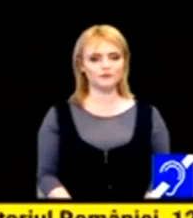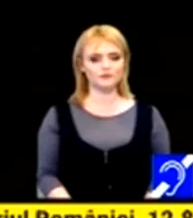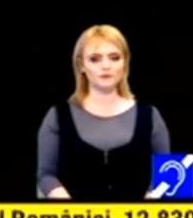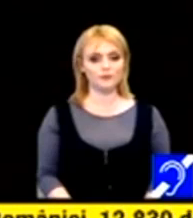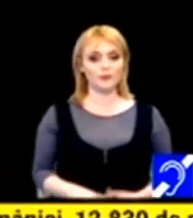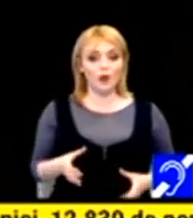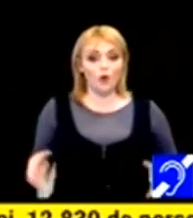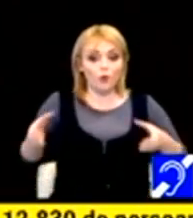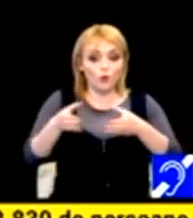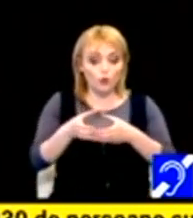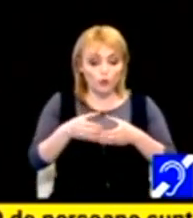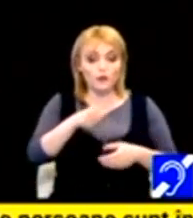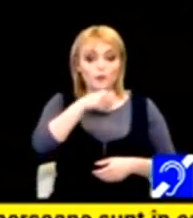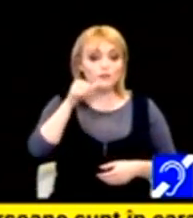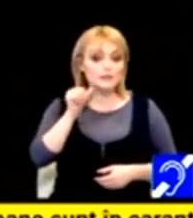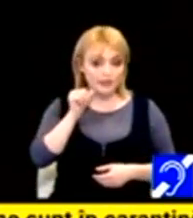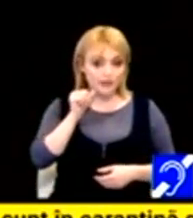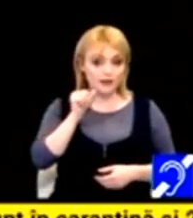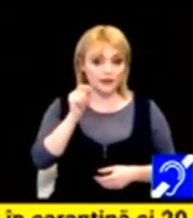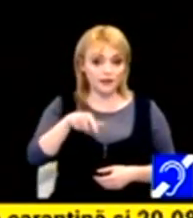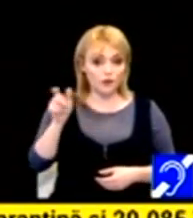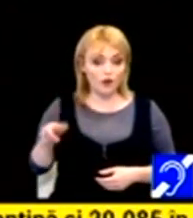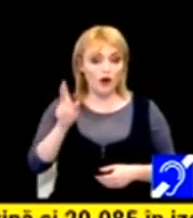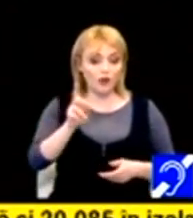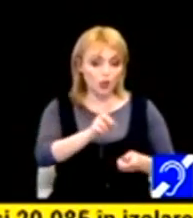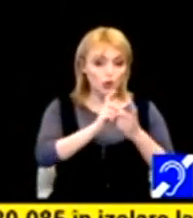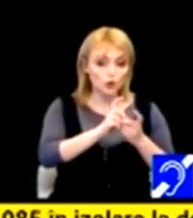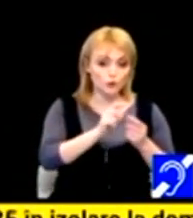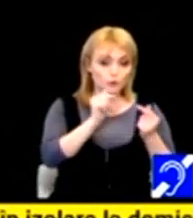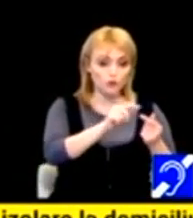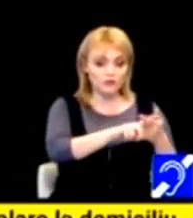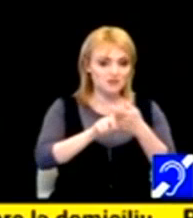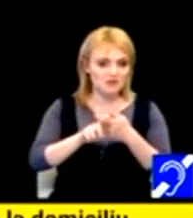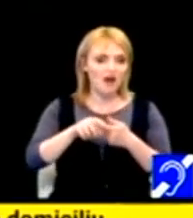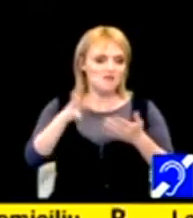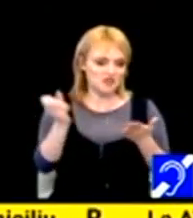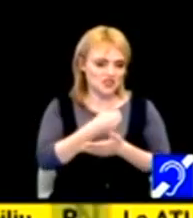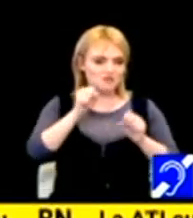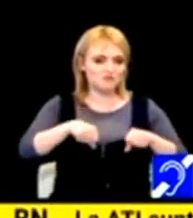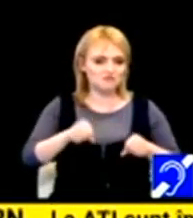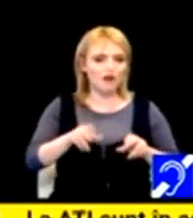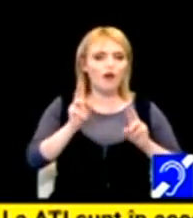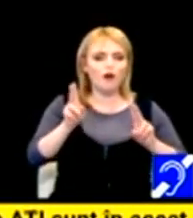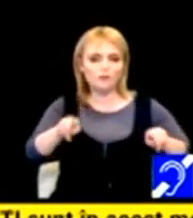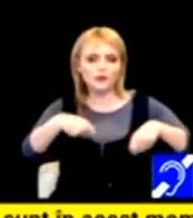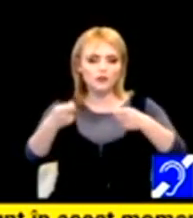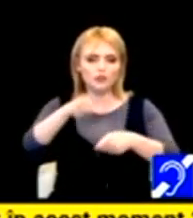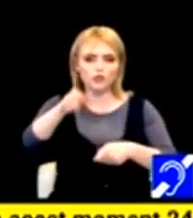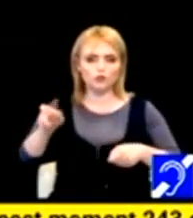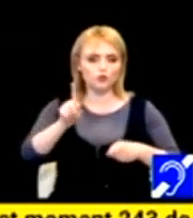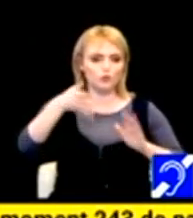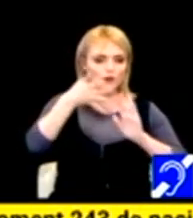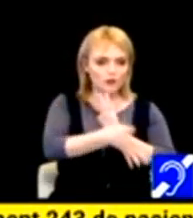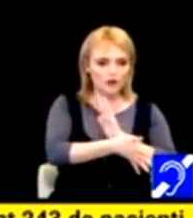Un grup de brazilieni ce luptă pentru a combate noul coronavirus a găsit o modalitate de efect pentru a-și transmite mesajul.